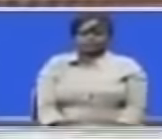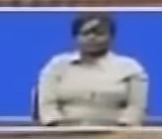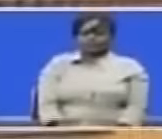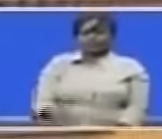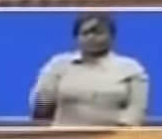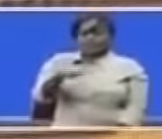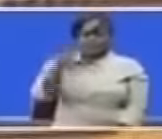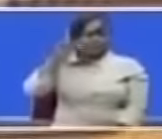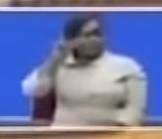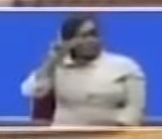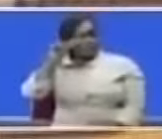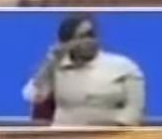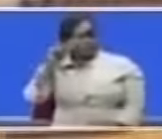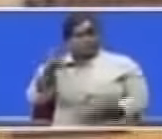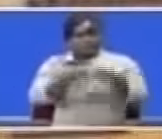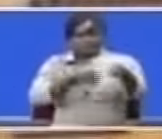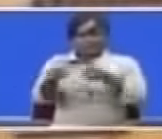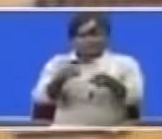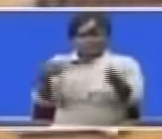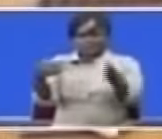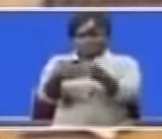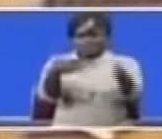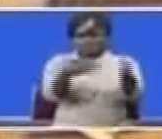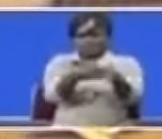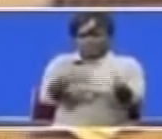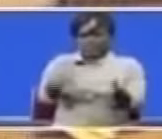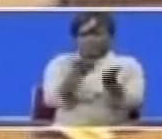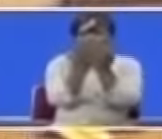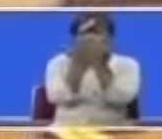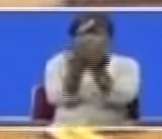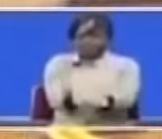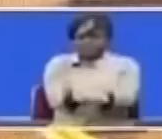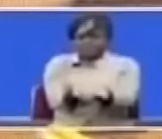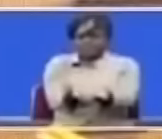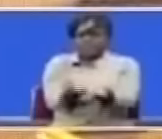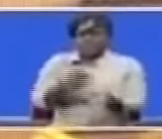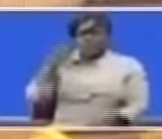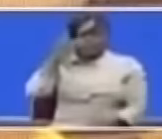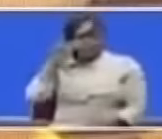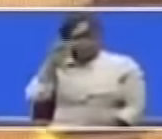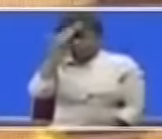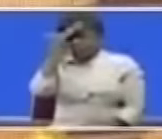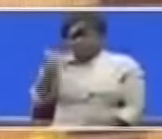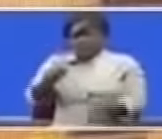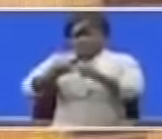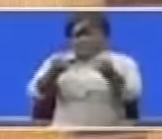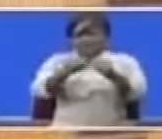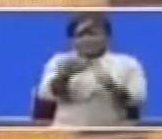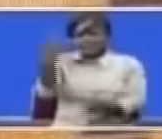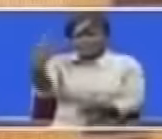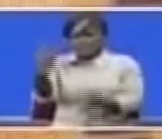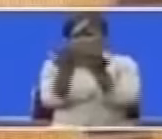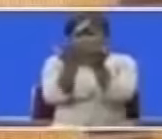Tukielekea maeneo ya pwani ya Kenya, usafiri umeendelea kutatizika katika kivukio cha feri mjini Mombasa kufuatia kuharibika kwa feri